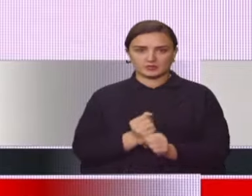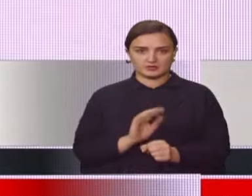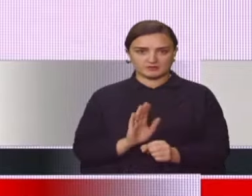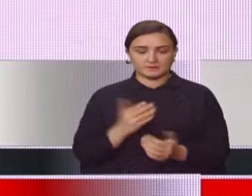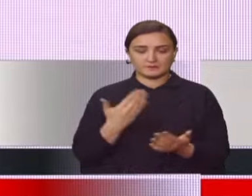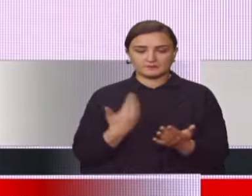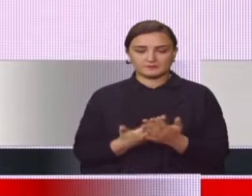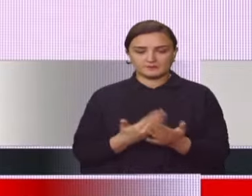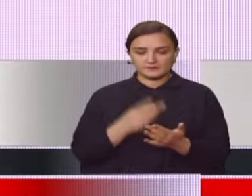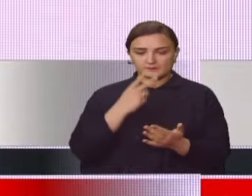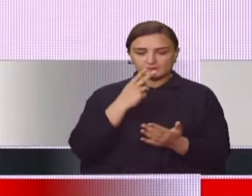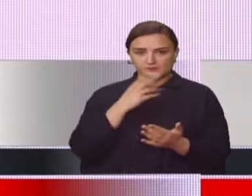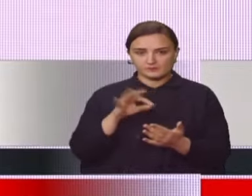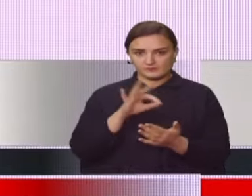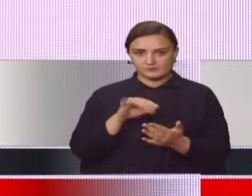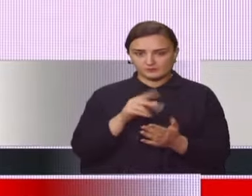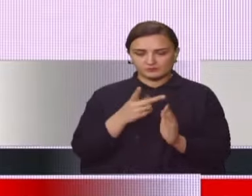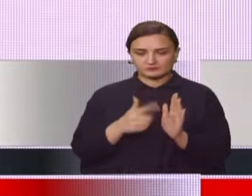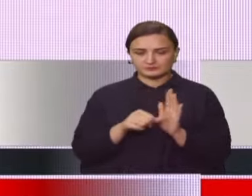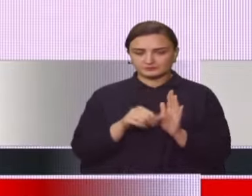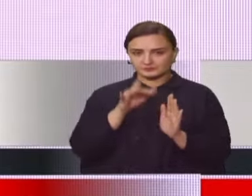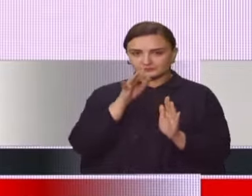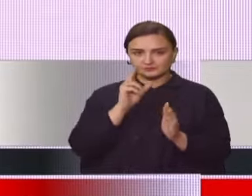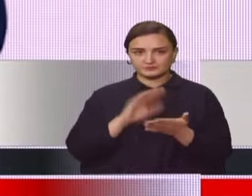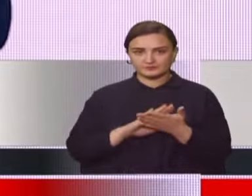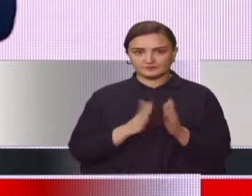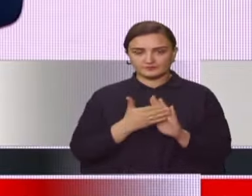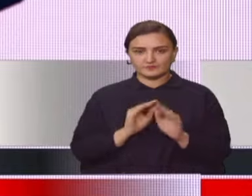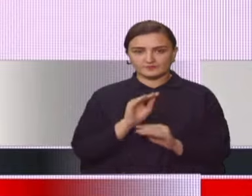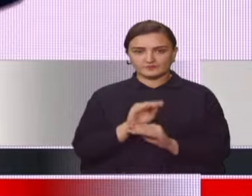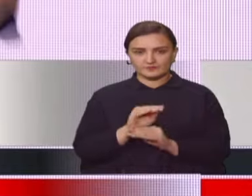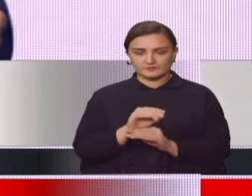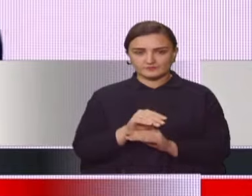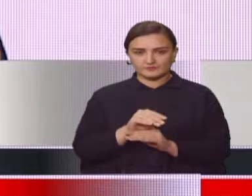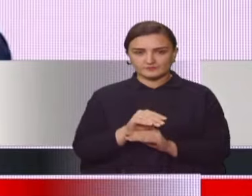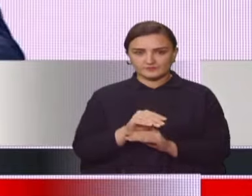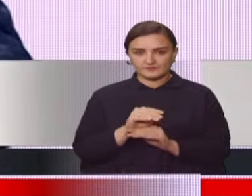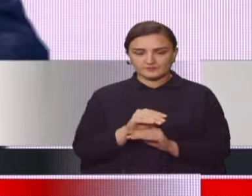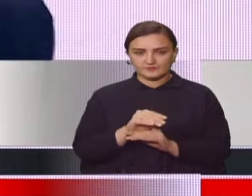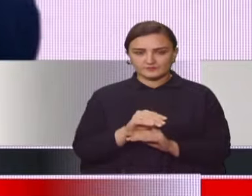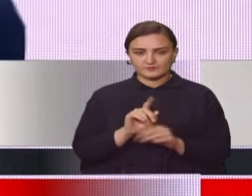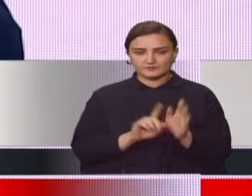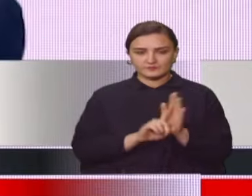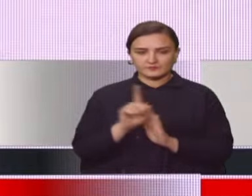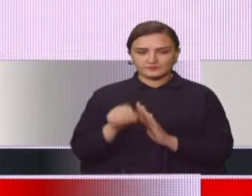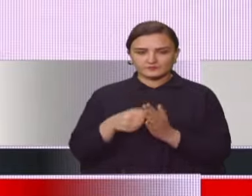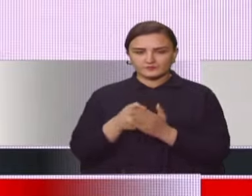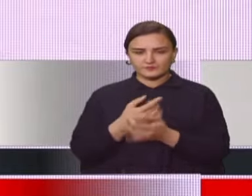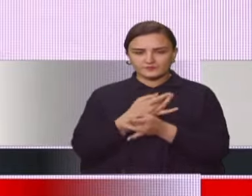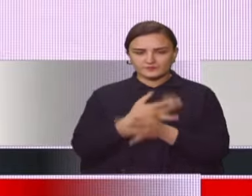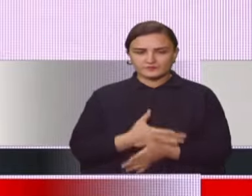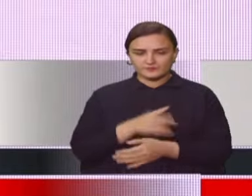მაგალითისთვის, სიგარეტის აქციზი, რომელიც 26 წლამდე ჰქონდა ვადა, რომ გაგვეზარდა, გაზარდეს ლამის 19 წელს თავიდან ბოლომდე და ღარიბი ხალხი კიდევ უფრო